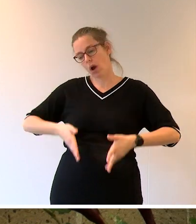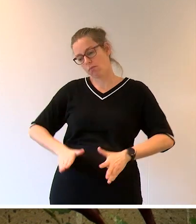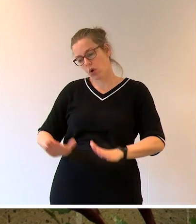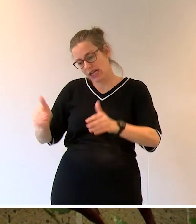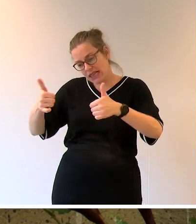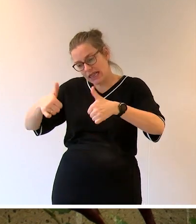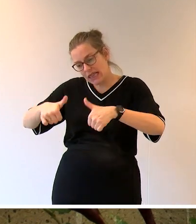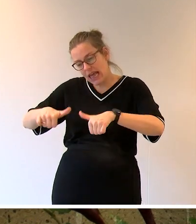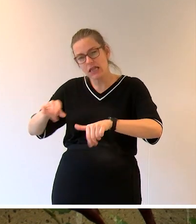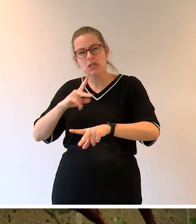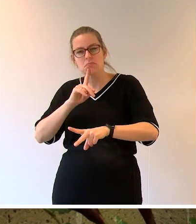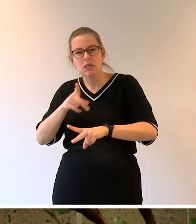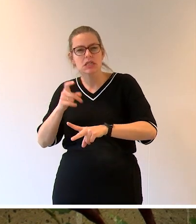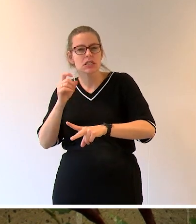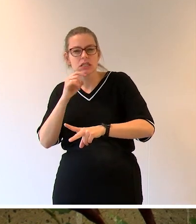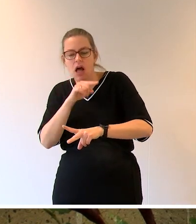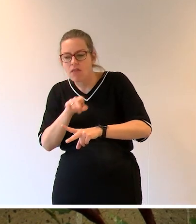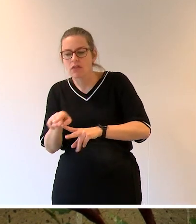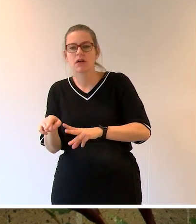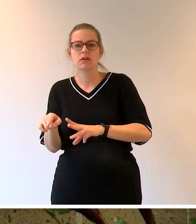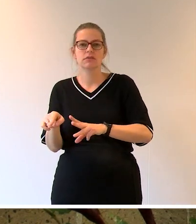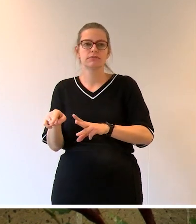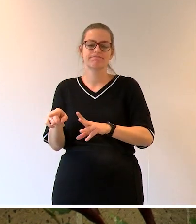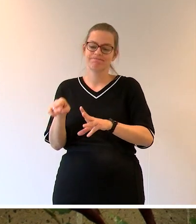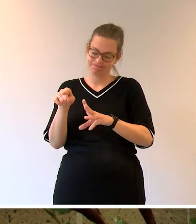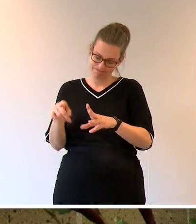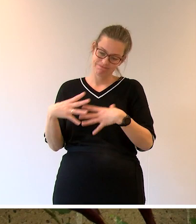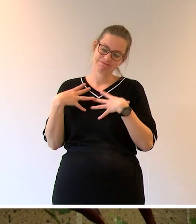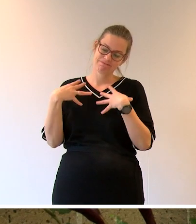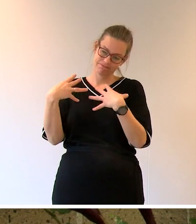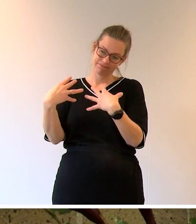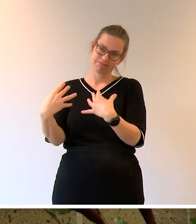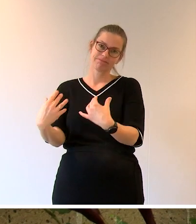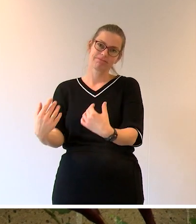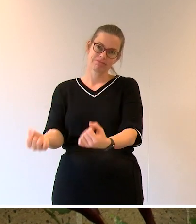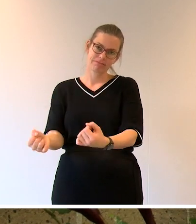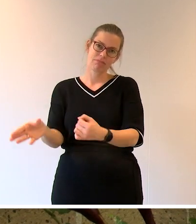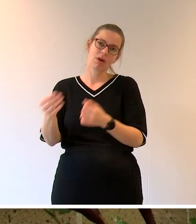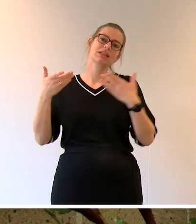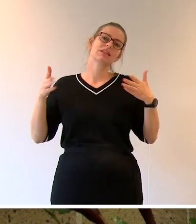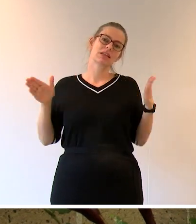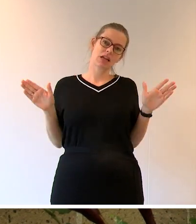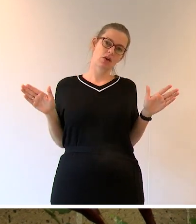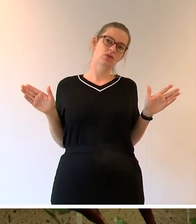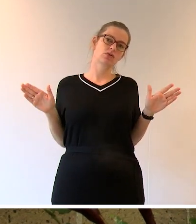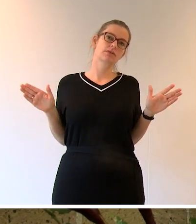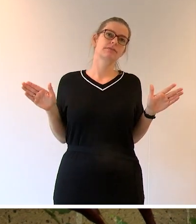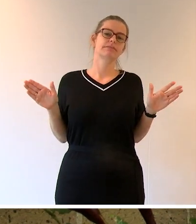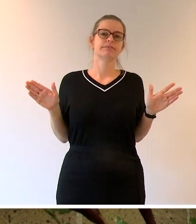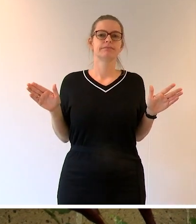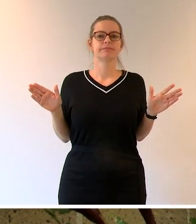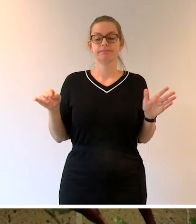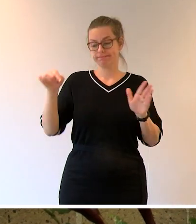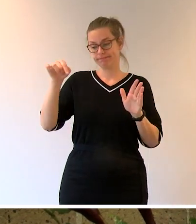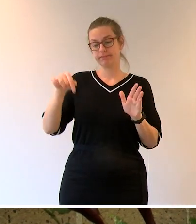de smaad, in de schande die hij op zich zal nemen aan het kruis. Hier wordt